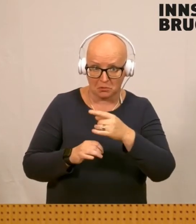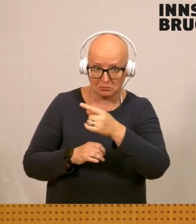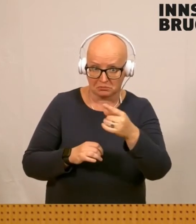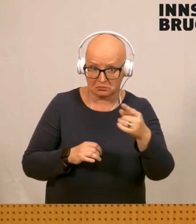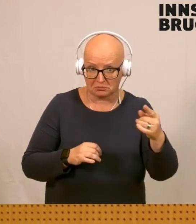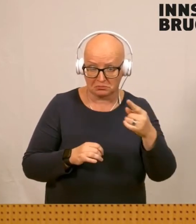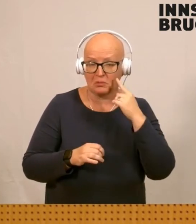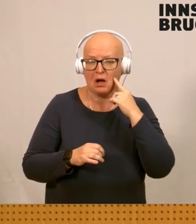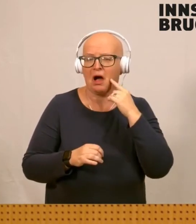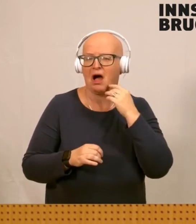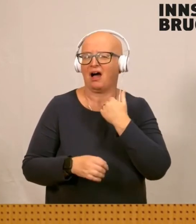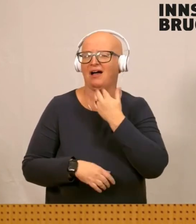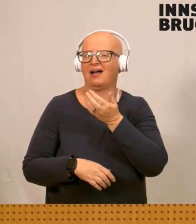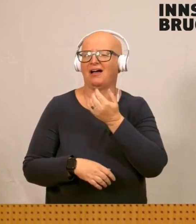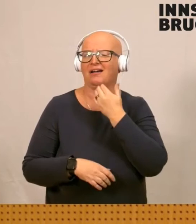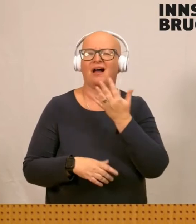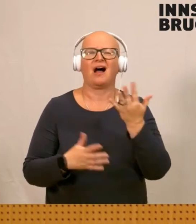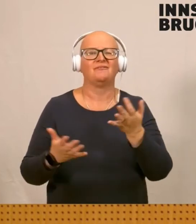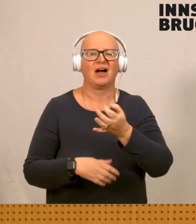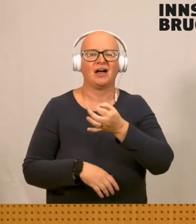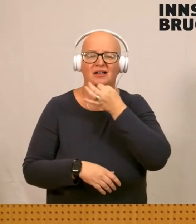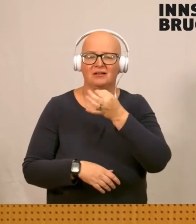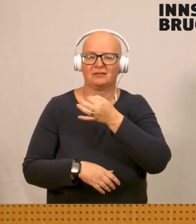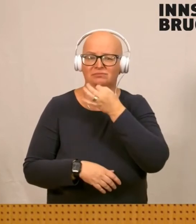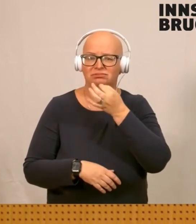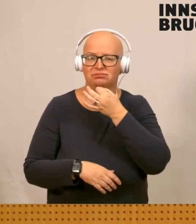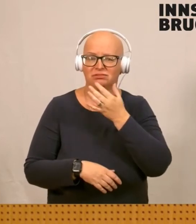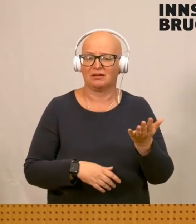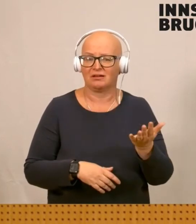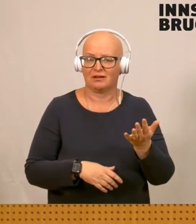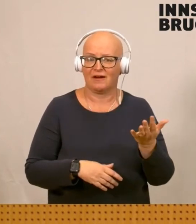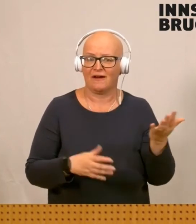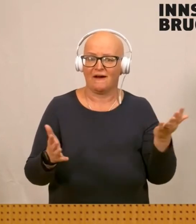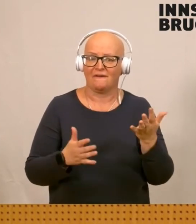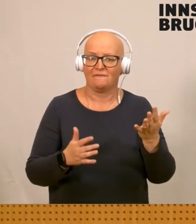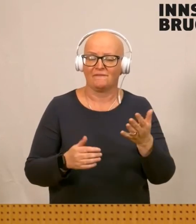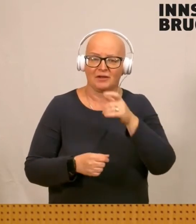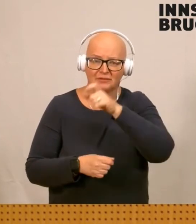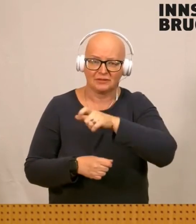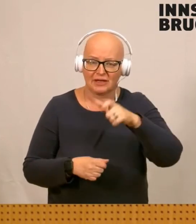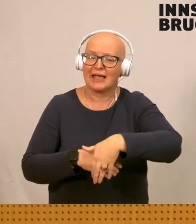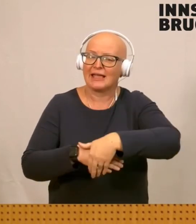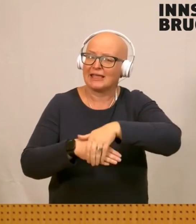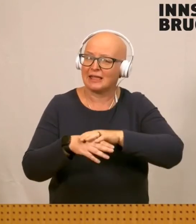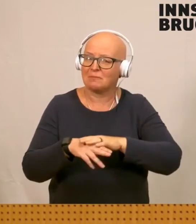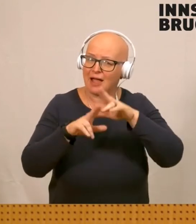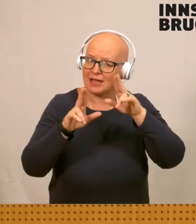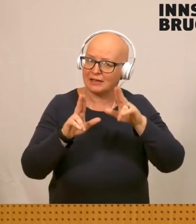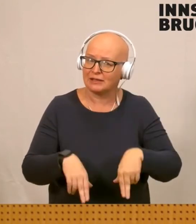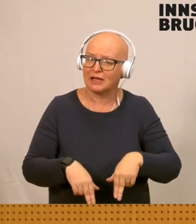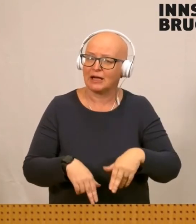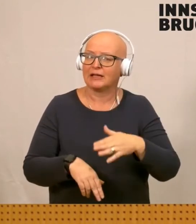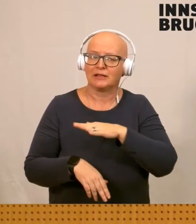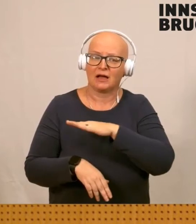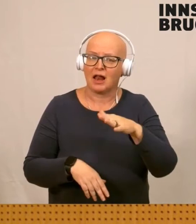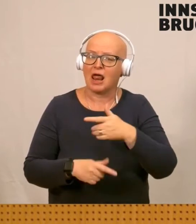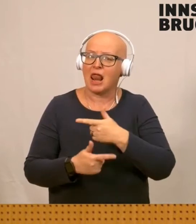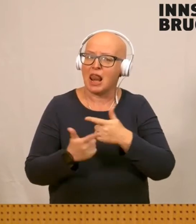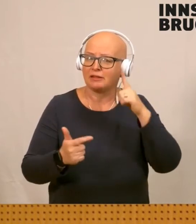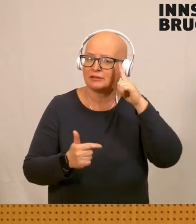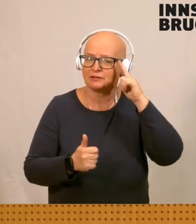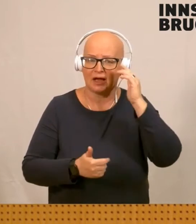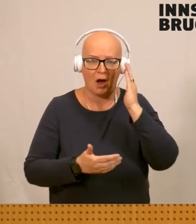heute hier sagen werde, was die Damen und Herren Redner, die gewählten Gemeinderäte und Gemeinderäte der Landeshauptstadt